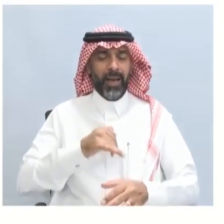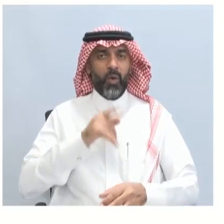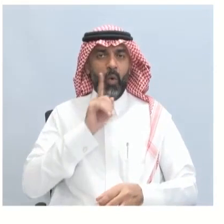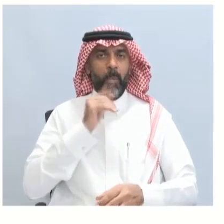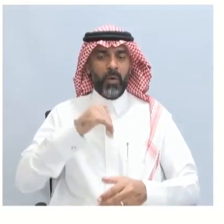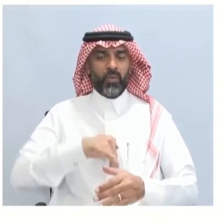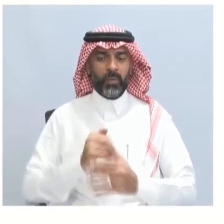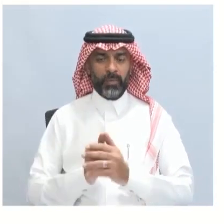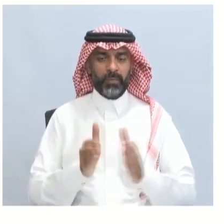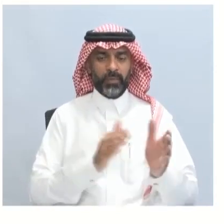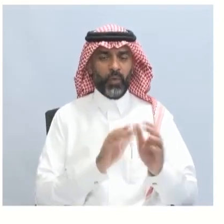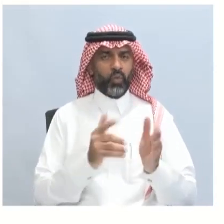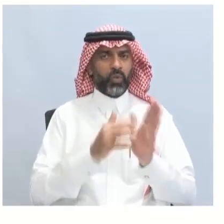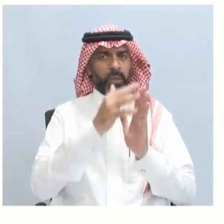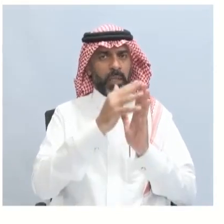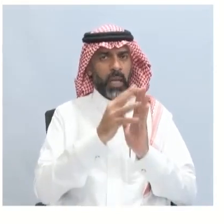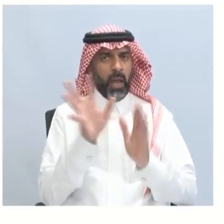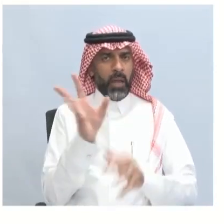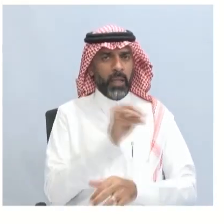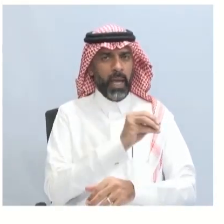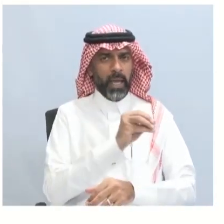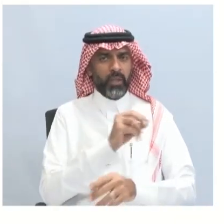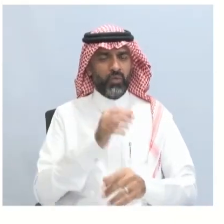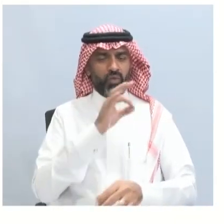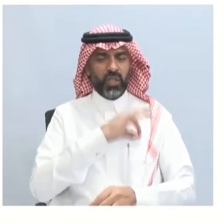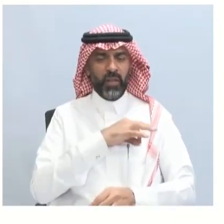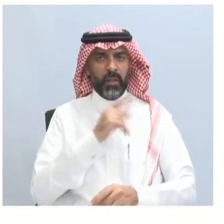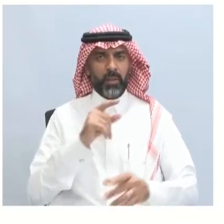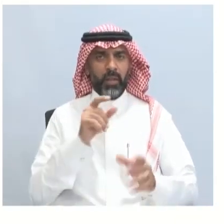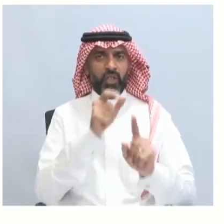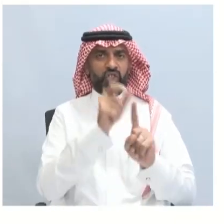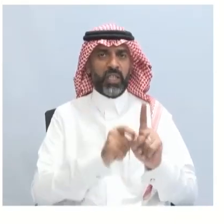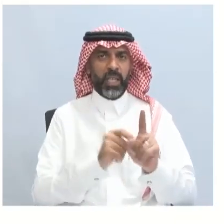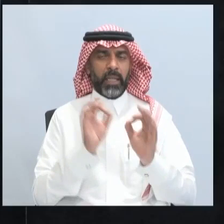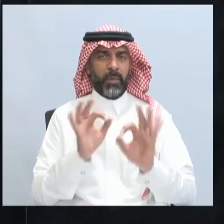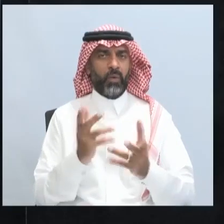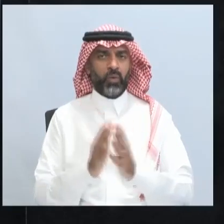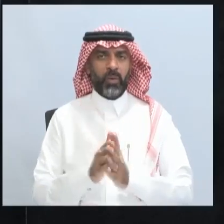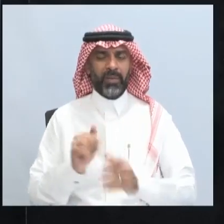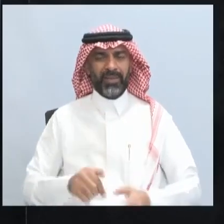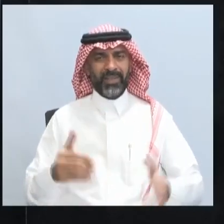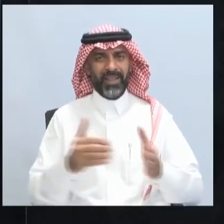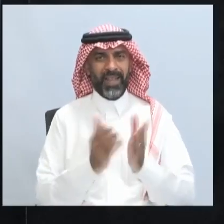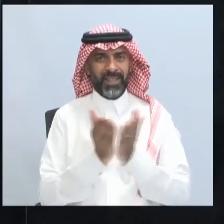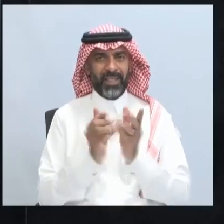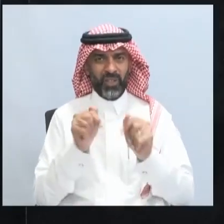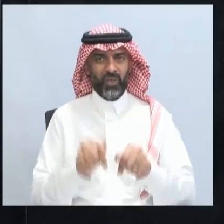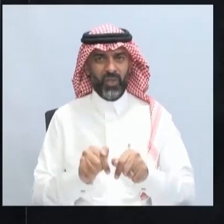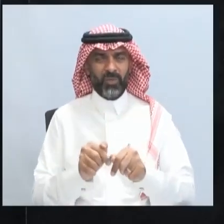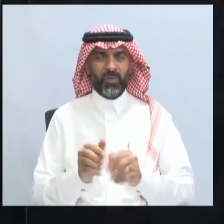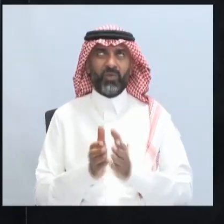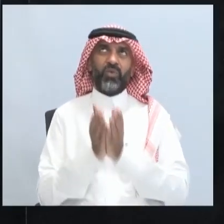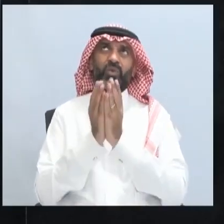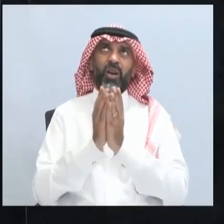المستفاده من معرفه الشخصيه القانونيه الطبيعيه وبذلك نكون انتهينا من درسنا في هذا اليوم نسال الله عز وجل